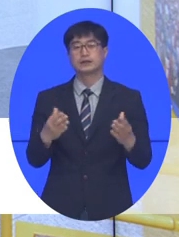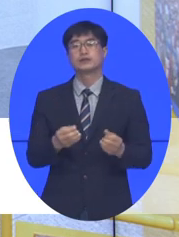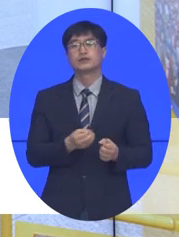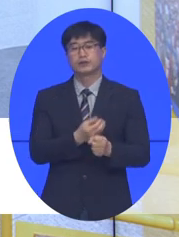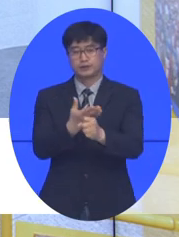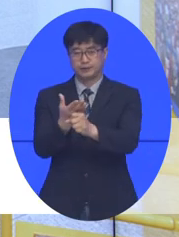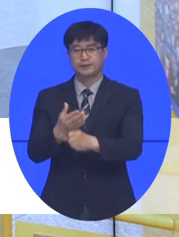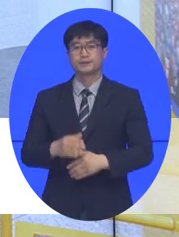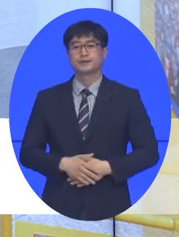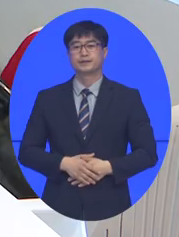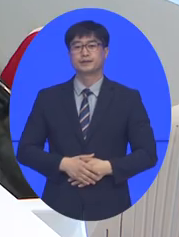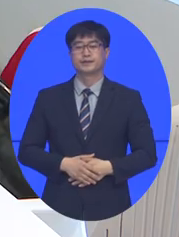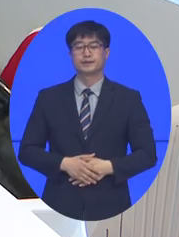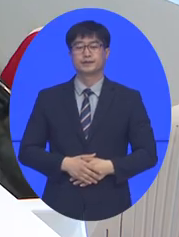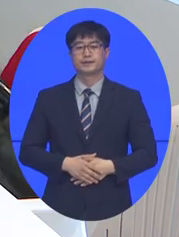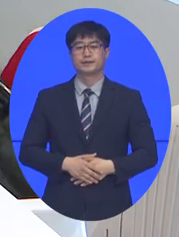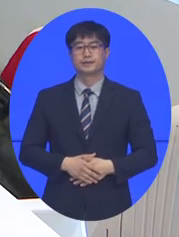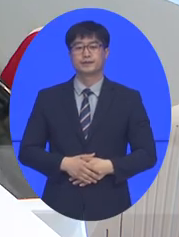따라가 보시죠.